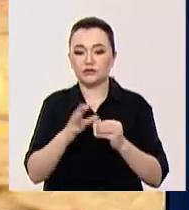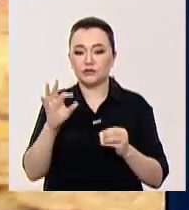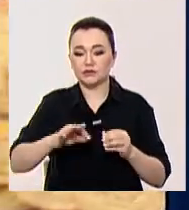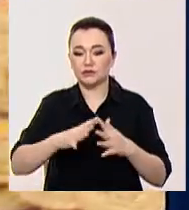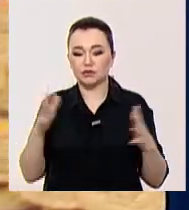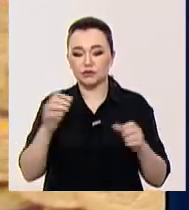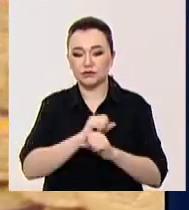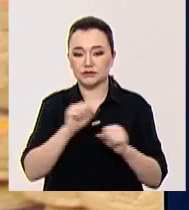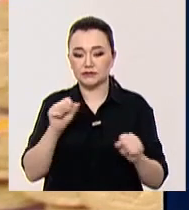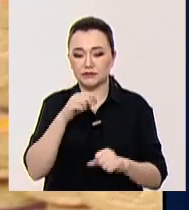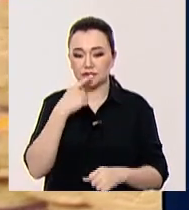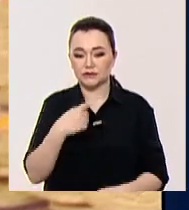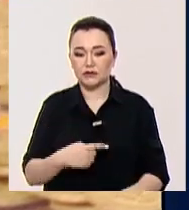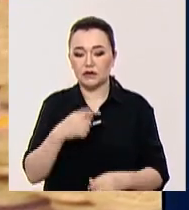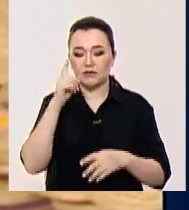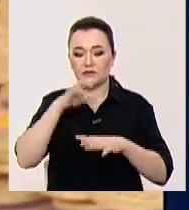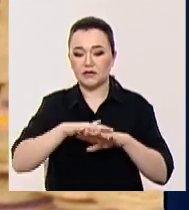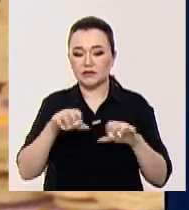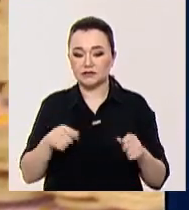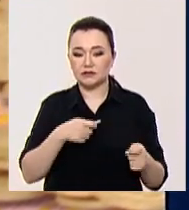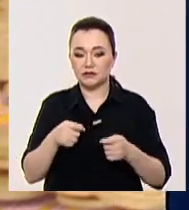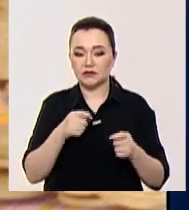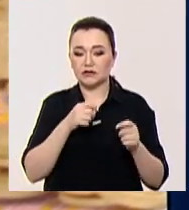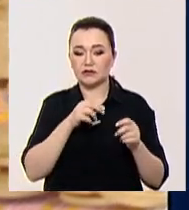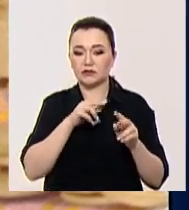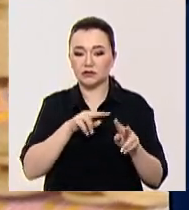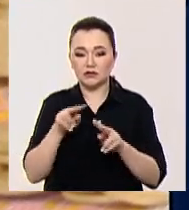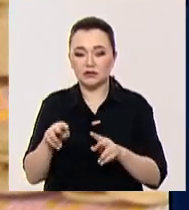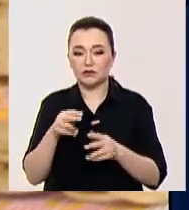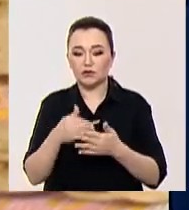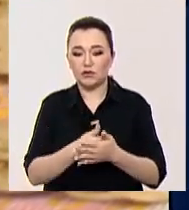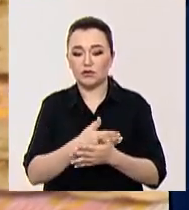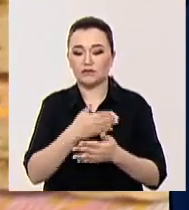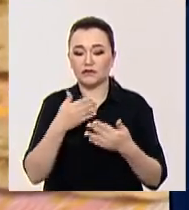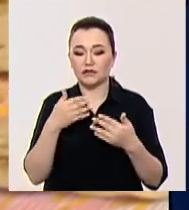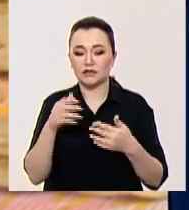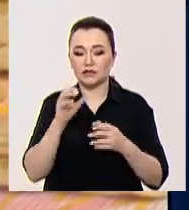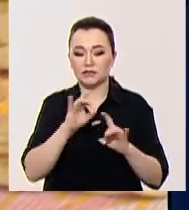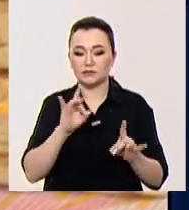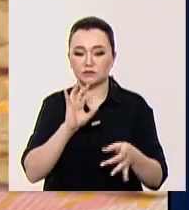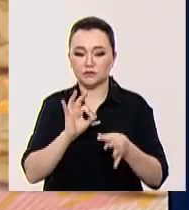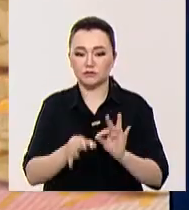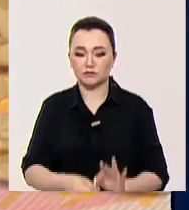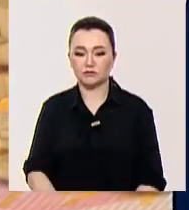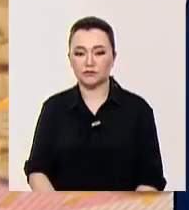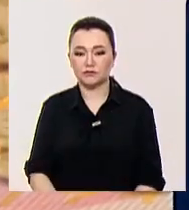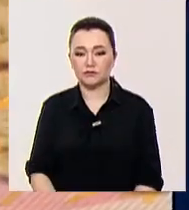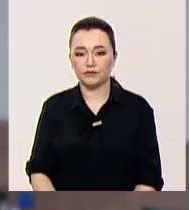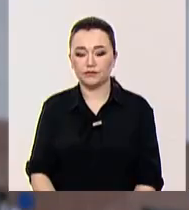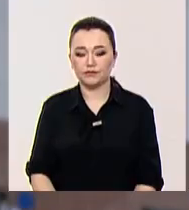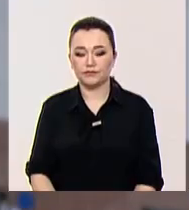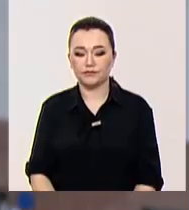аспауы керек деп отыр. Үкіметтің бағаны тұрақтандыруға арналған жаңа тәсілдерін Ақбота Базарбай әңгімелемек.